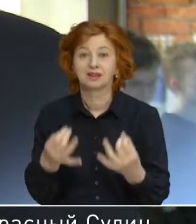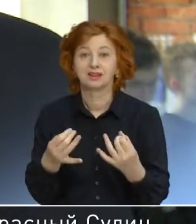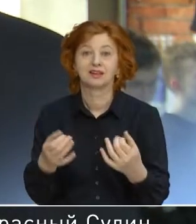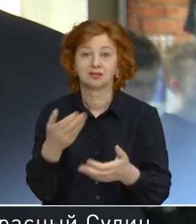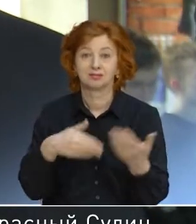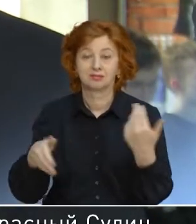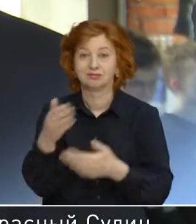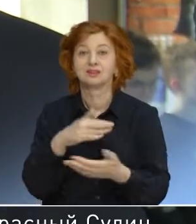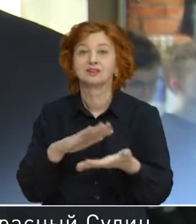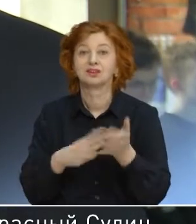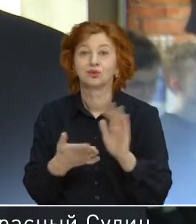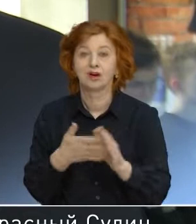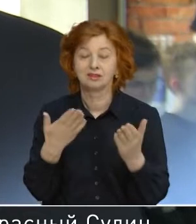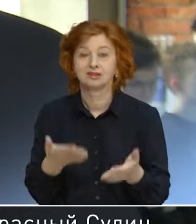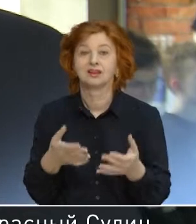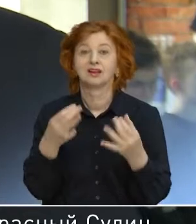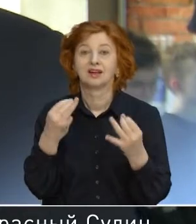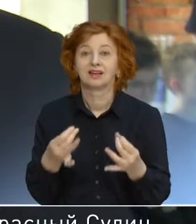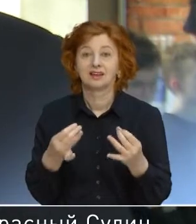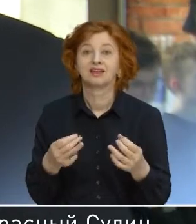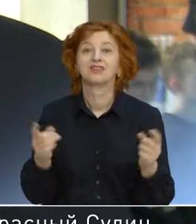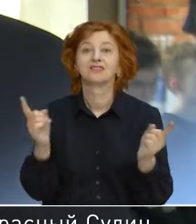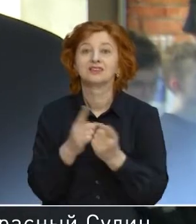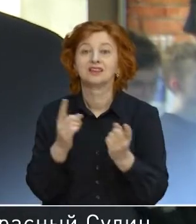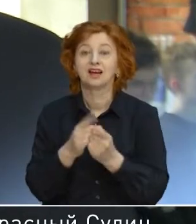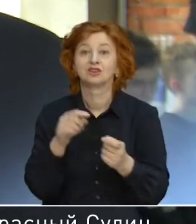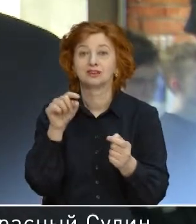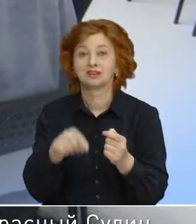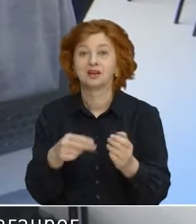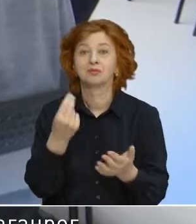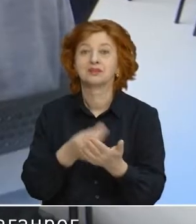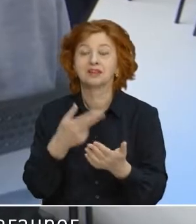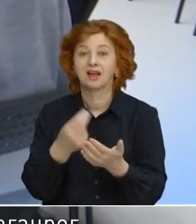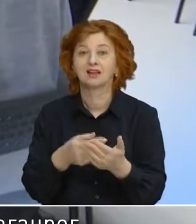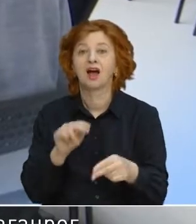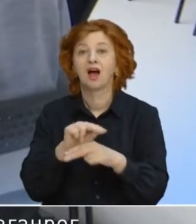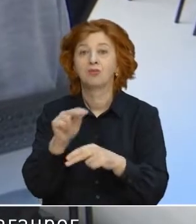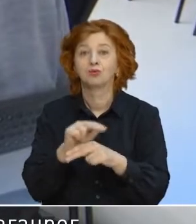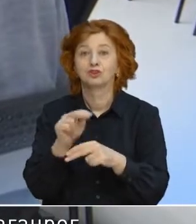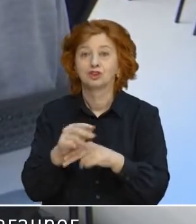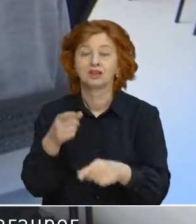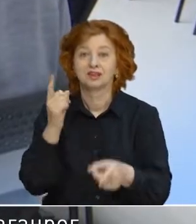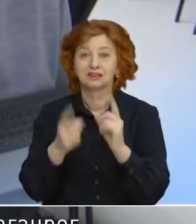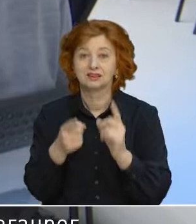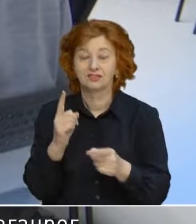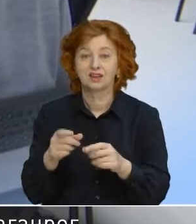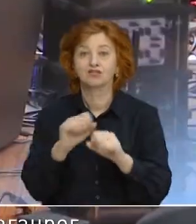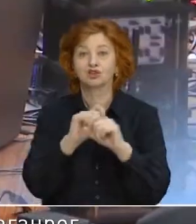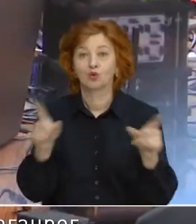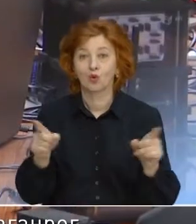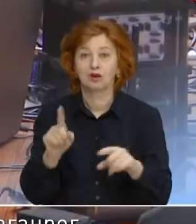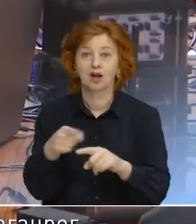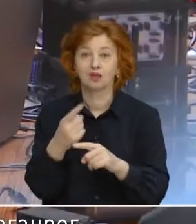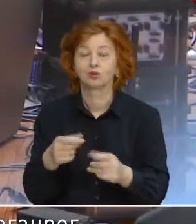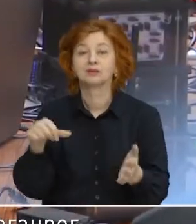тонкости, нюансы, компетенции, связанных со спутниковостроением. На обучение пригласили ростовских школьников, которые